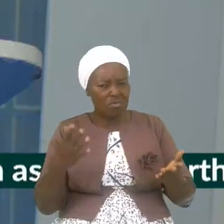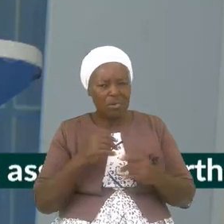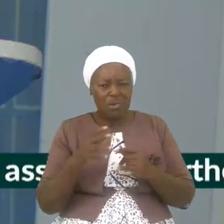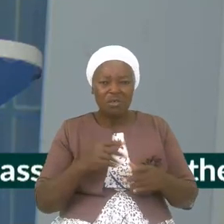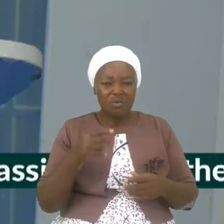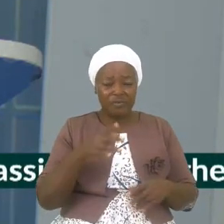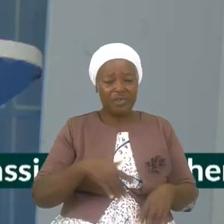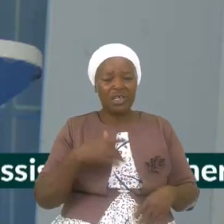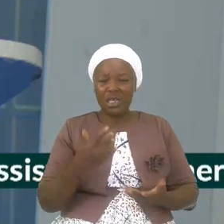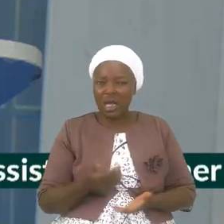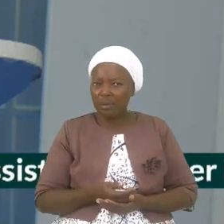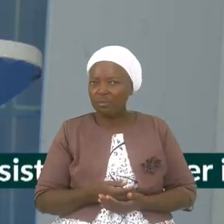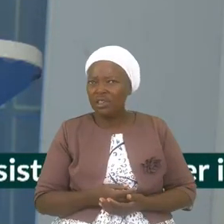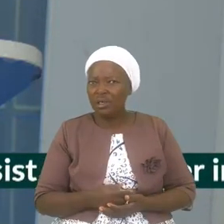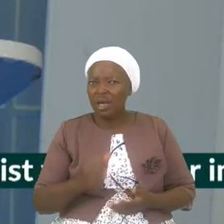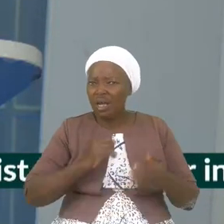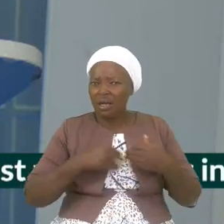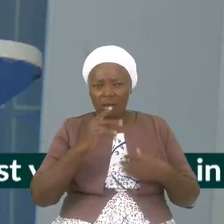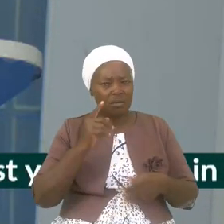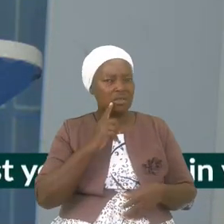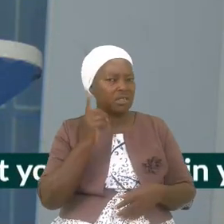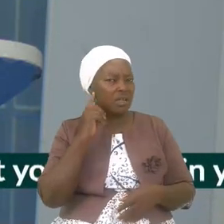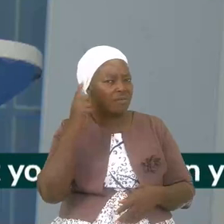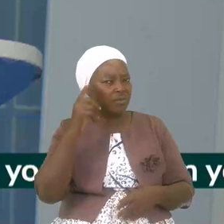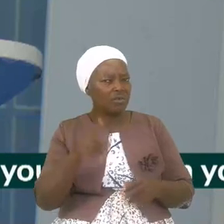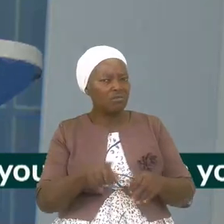La même miséricorde qui guérit.